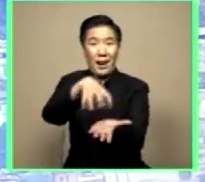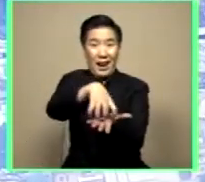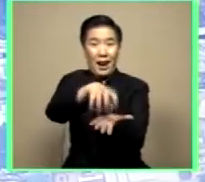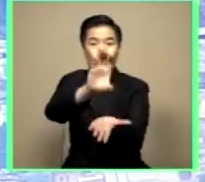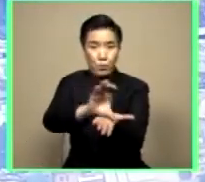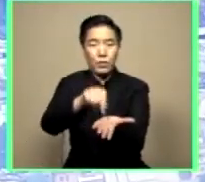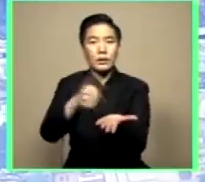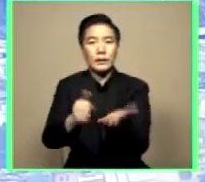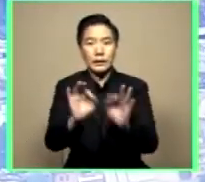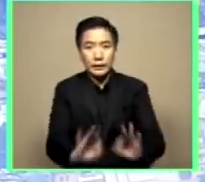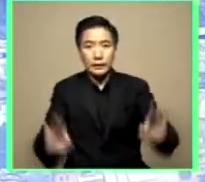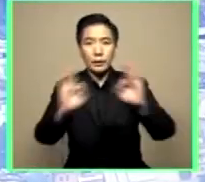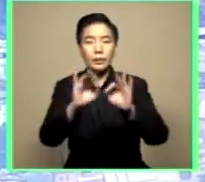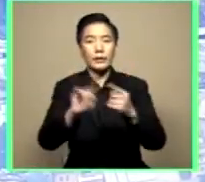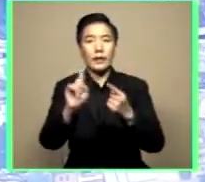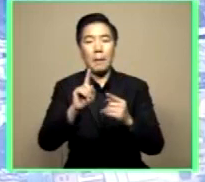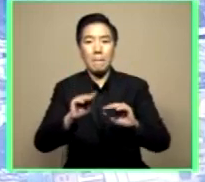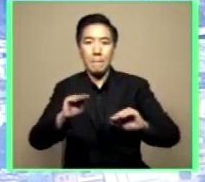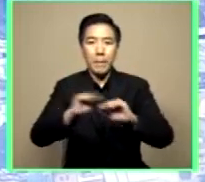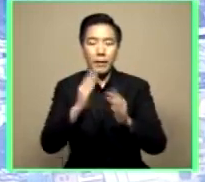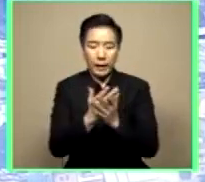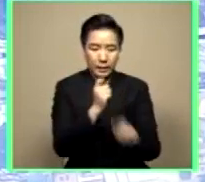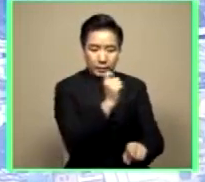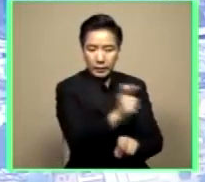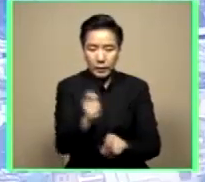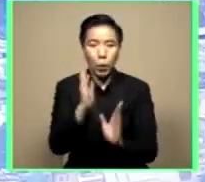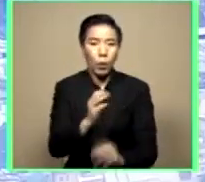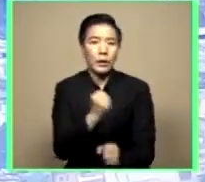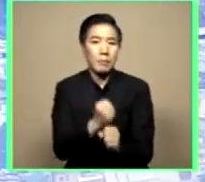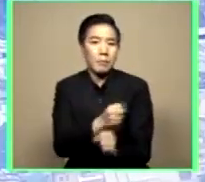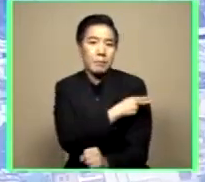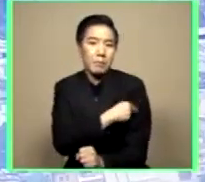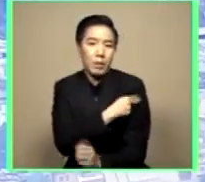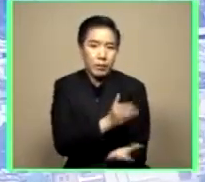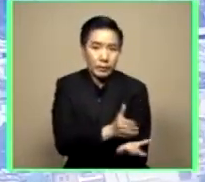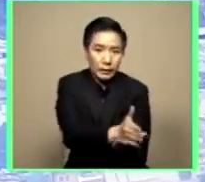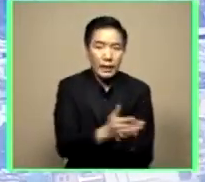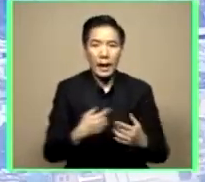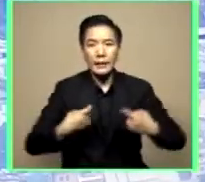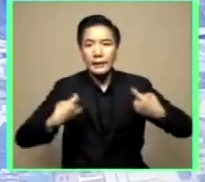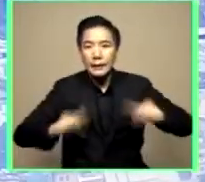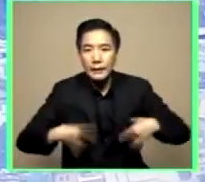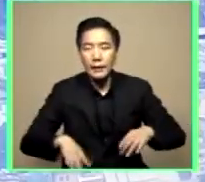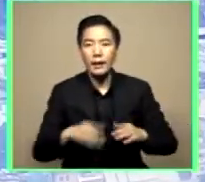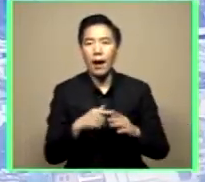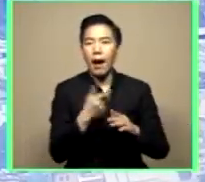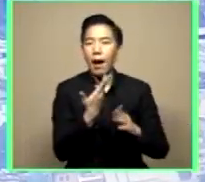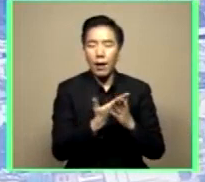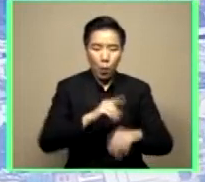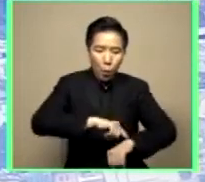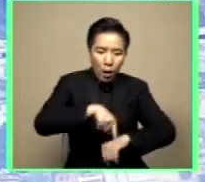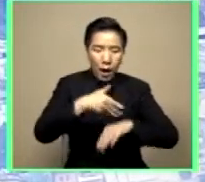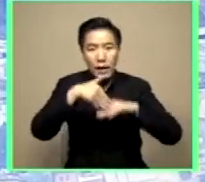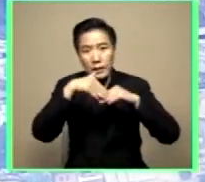ำคัญณตอนนี้คือให้ไปเพิ่มค่าตอบแทนบุคลากรทางการแพทย์ค่าเสี่ยงภัย นะครับค่าล่วงเวลาอะไรทั้งห